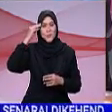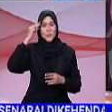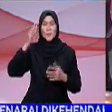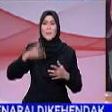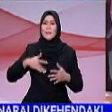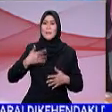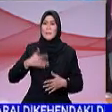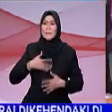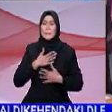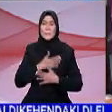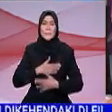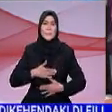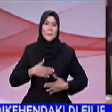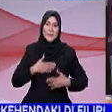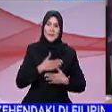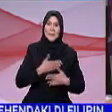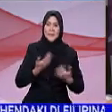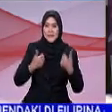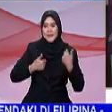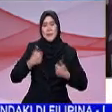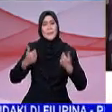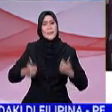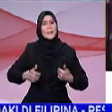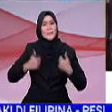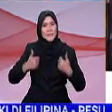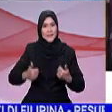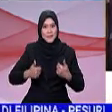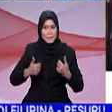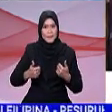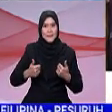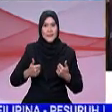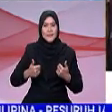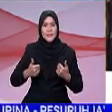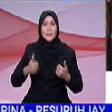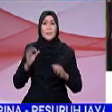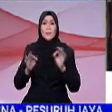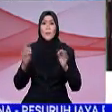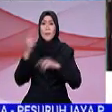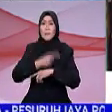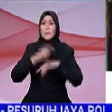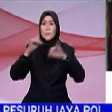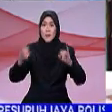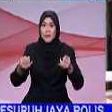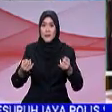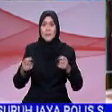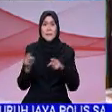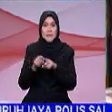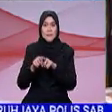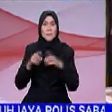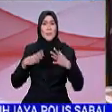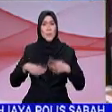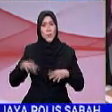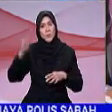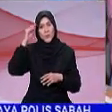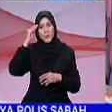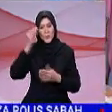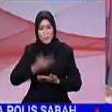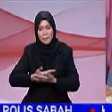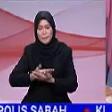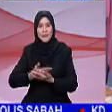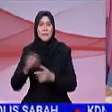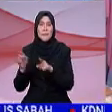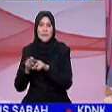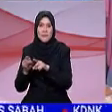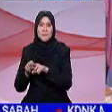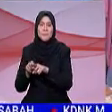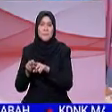Kita, suasana raya tu kita rasa lah. Walaupun misalkan hari Jumaat pun kita pakai juga baju Melayu. Anak dengan suami pakai baju Melayu nak pergi